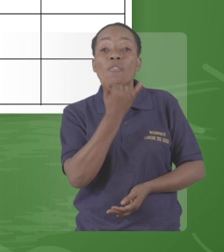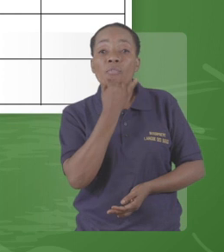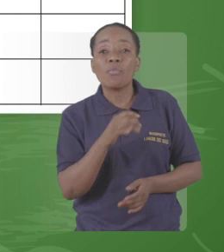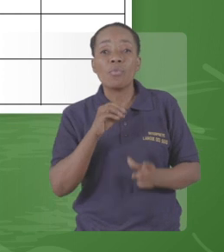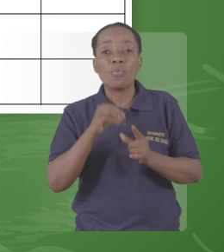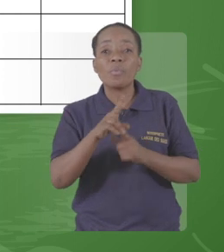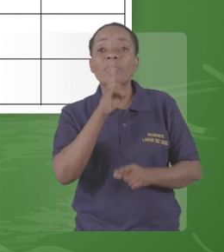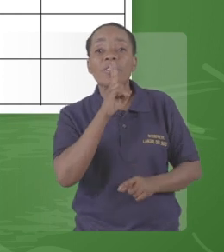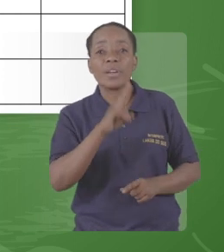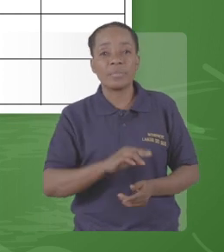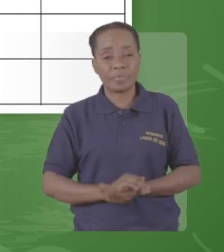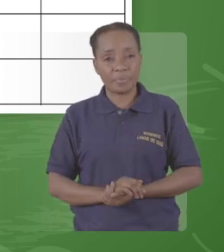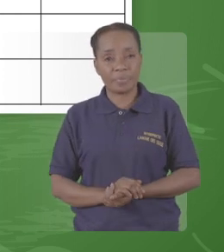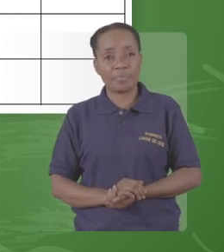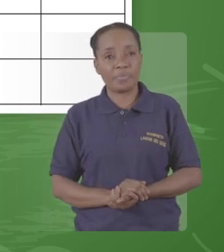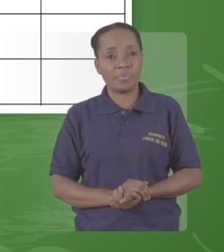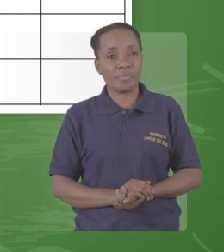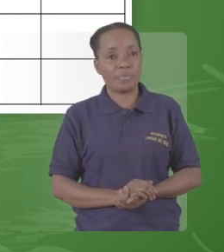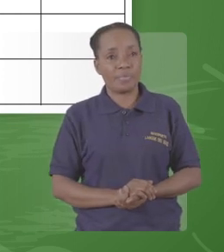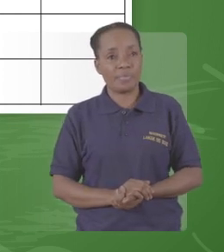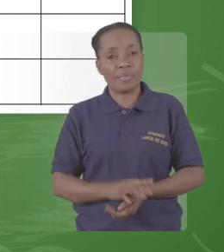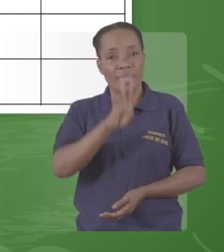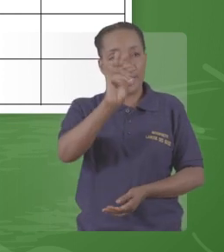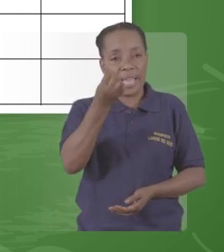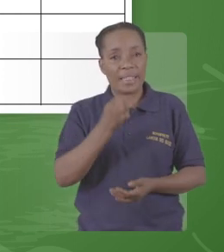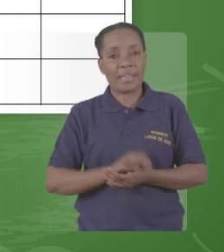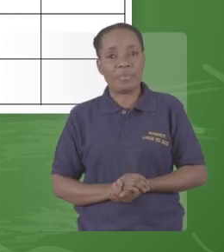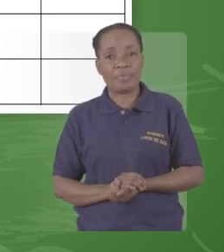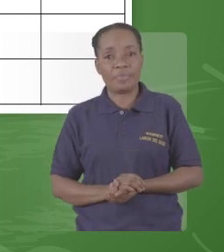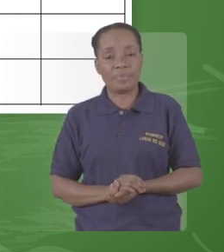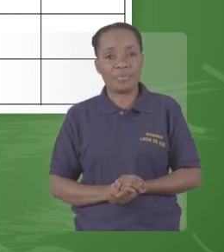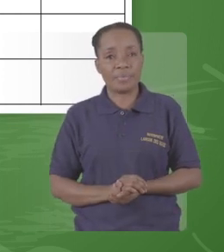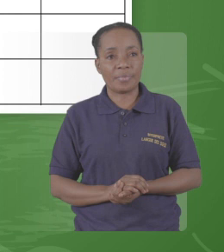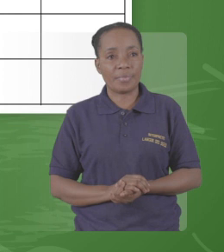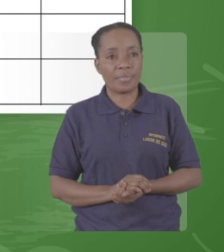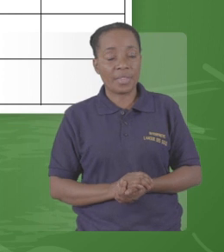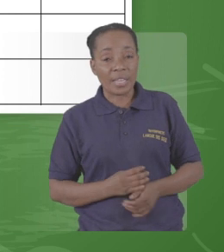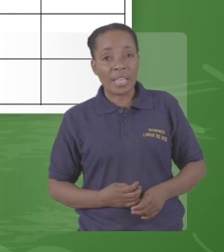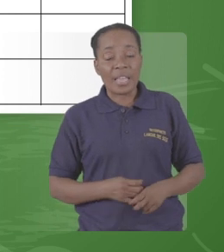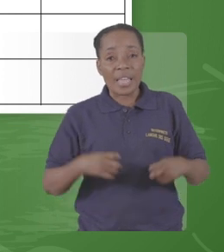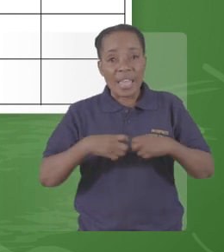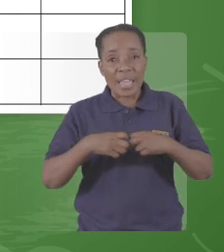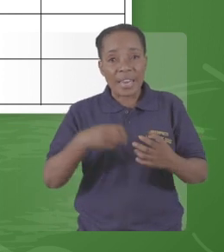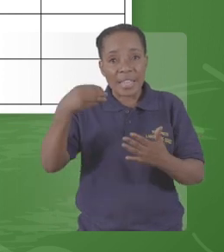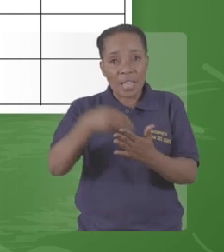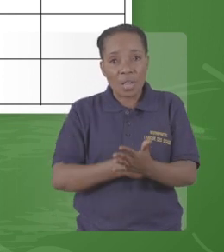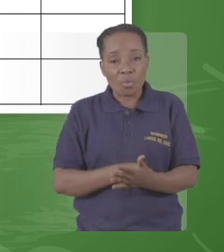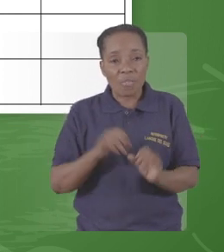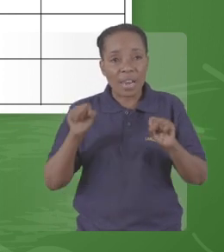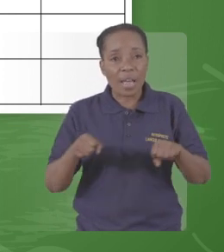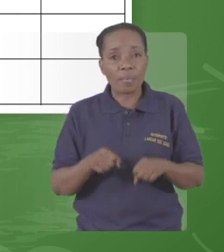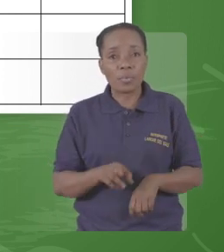Vrai ou faux? Quatrième affirmation. Les énergies renouvelables sont fortement